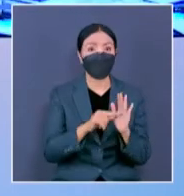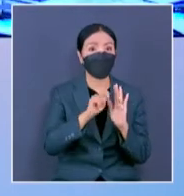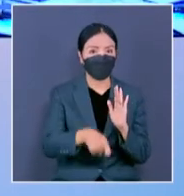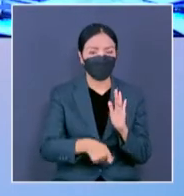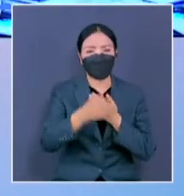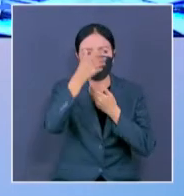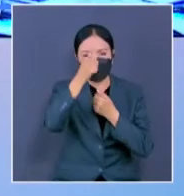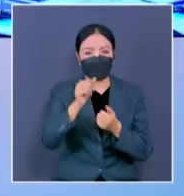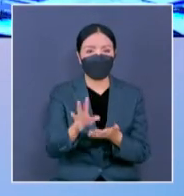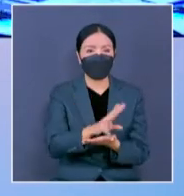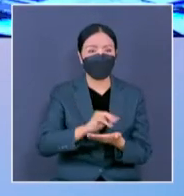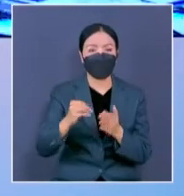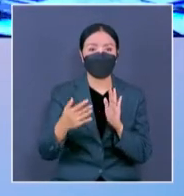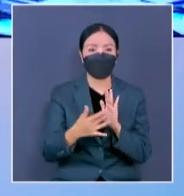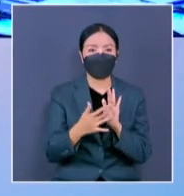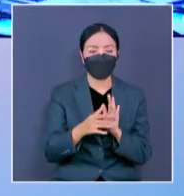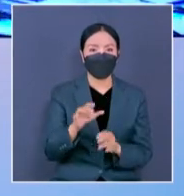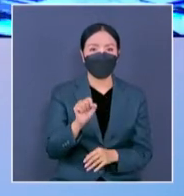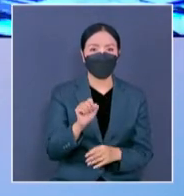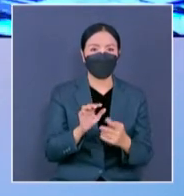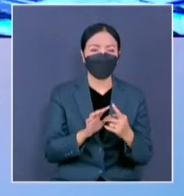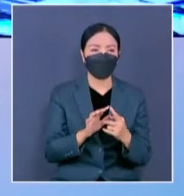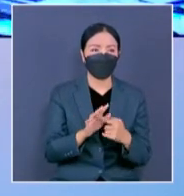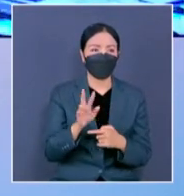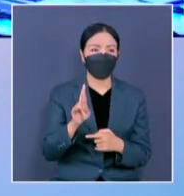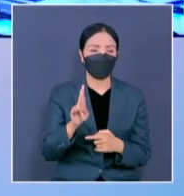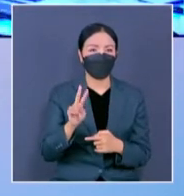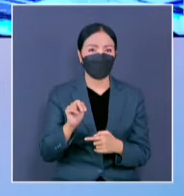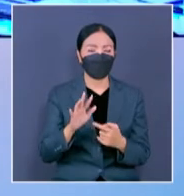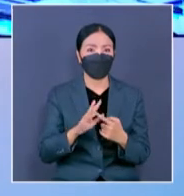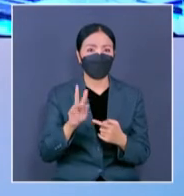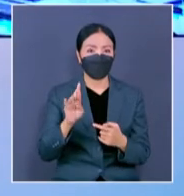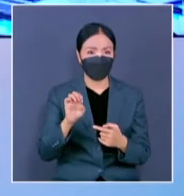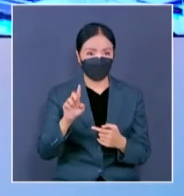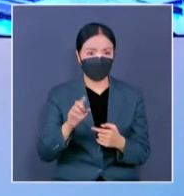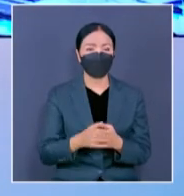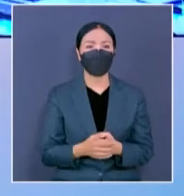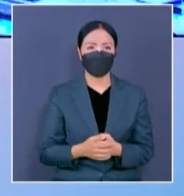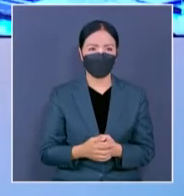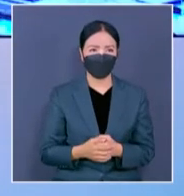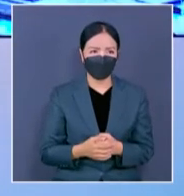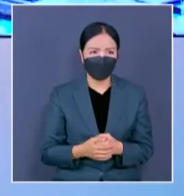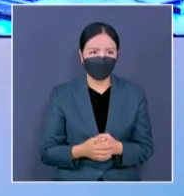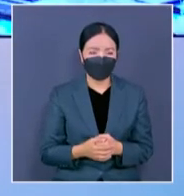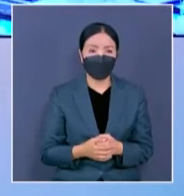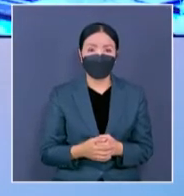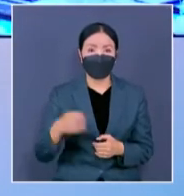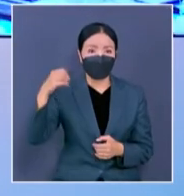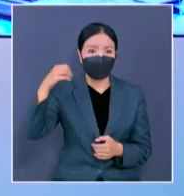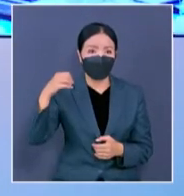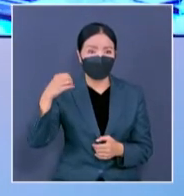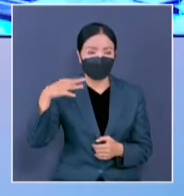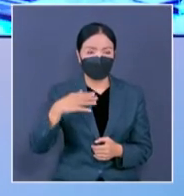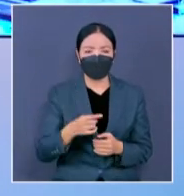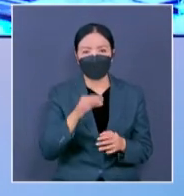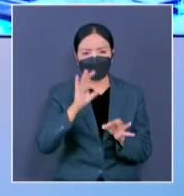าทางมหาวิทยาลัยเทคโนโลยีสุรนารีนะคะเขาพัฒนาสถานีชาร์จขนาดเล็กผู้ชมคือไม่ได้ใช้ไฟฟ้านะคะ